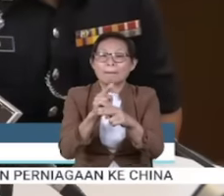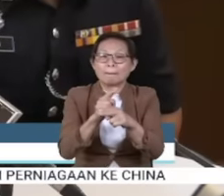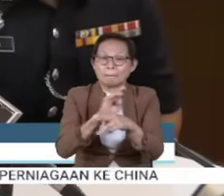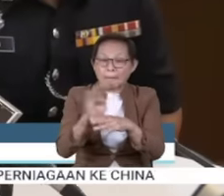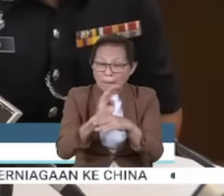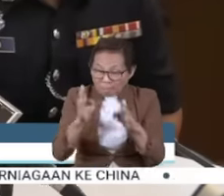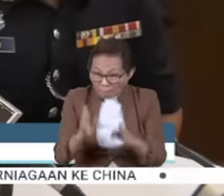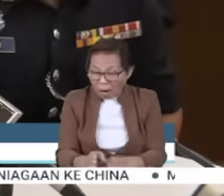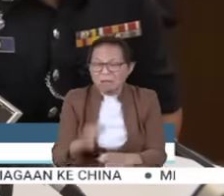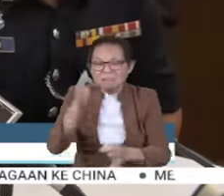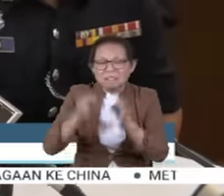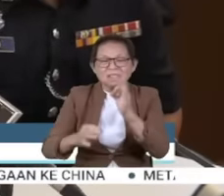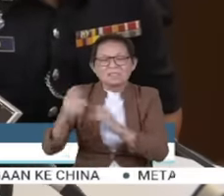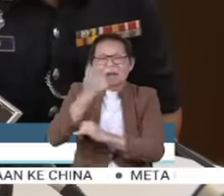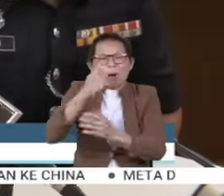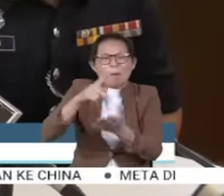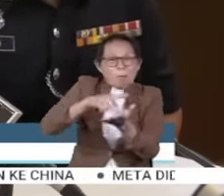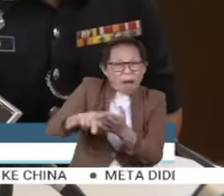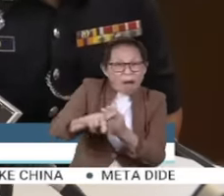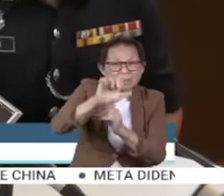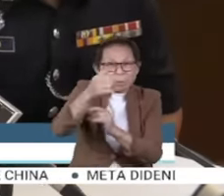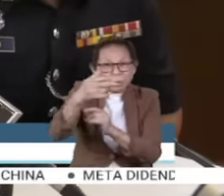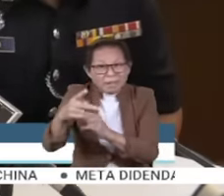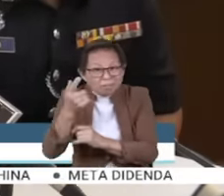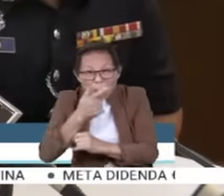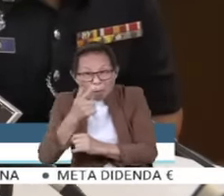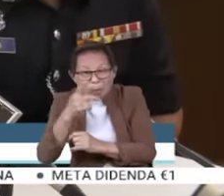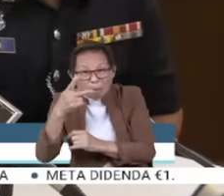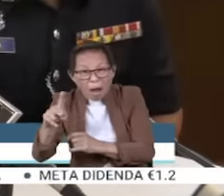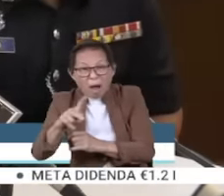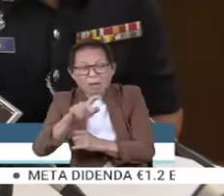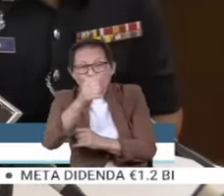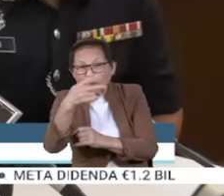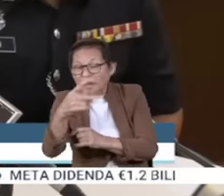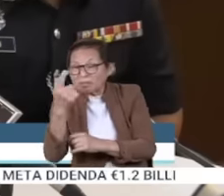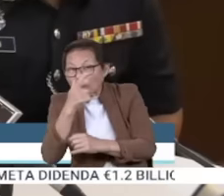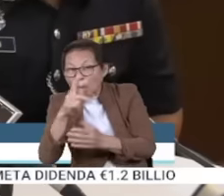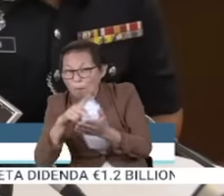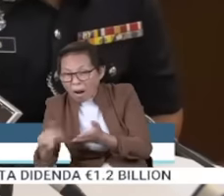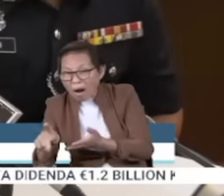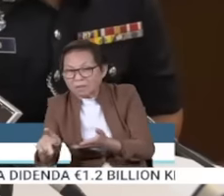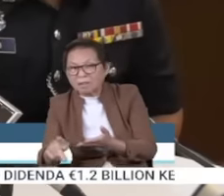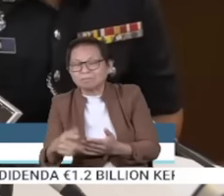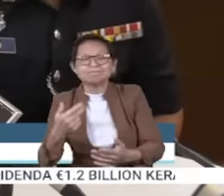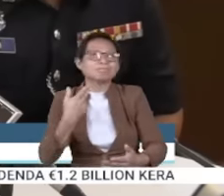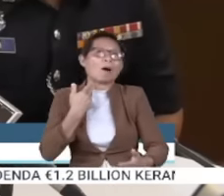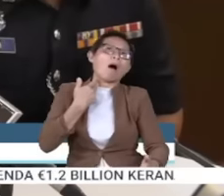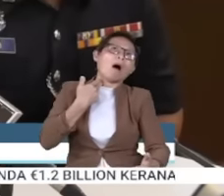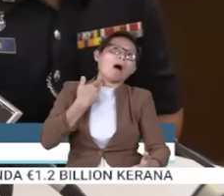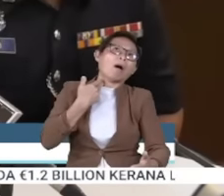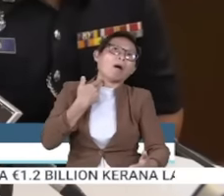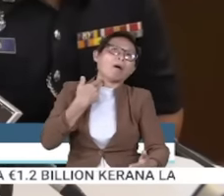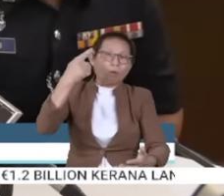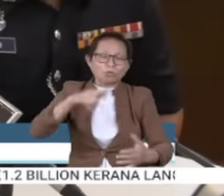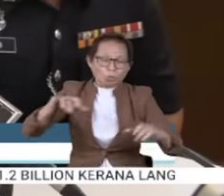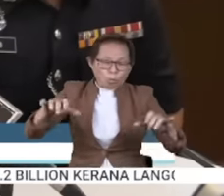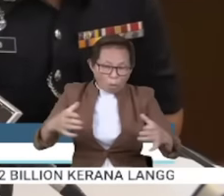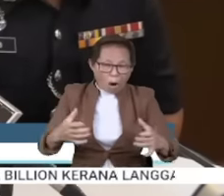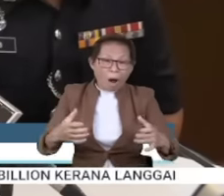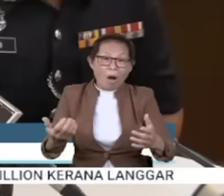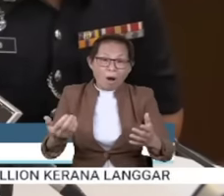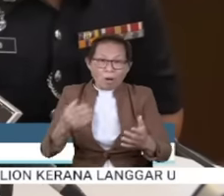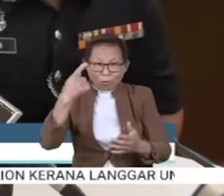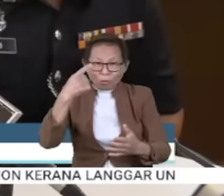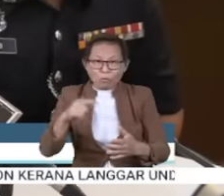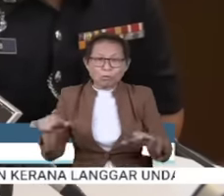terhadapnya mereka enggan melunaskan Pak era 10.000 ini untuk melakukan